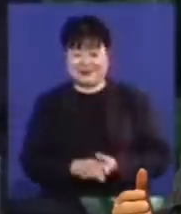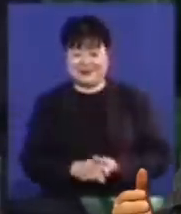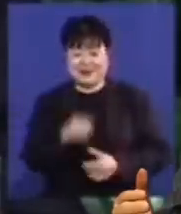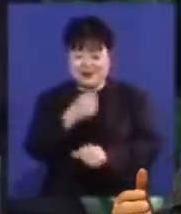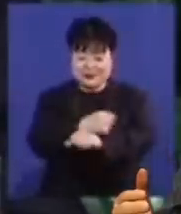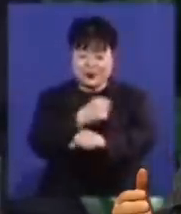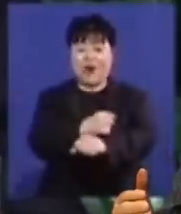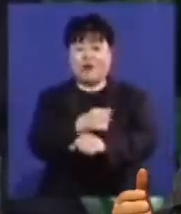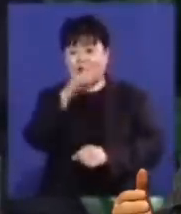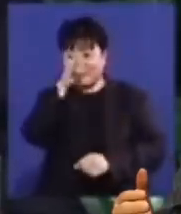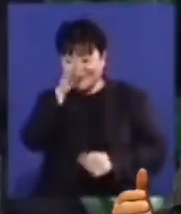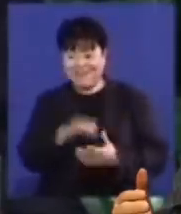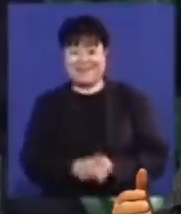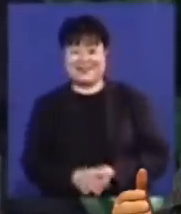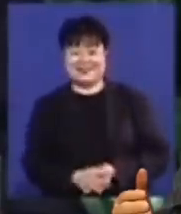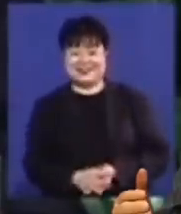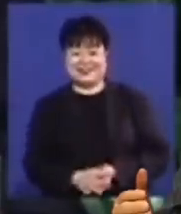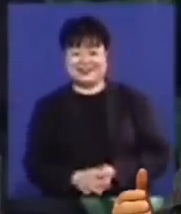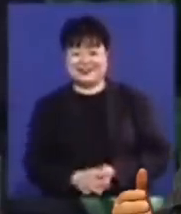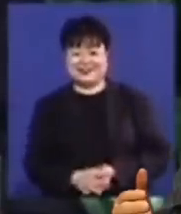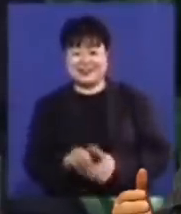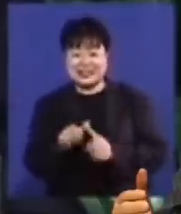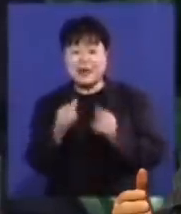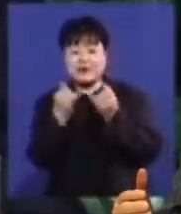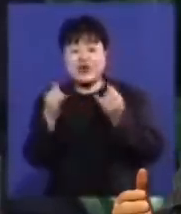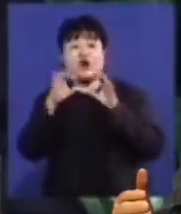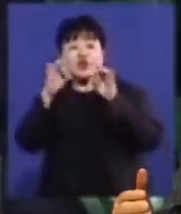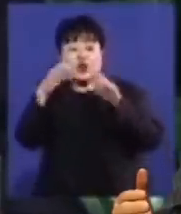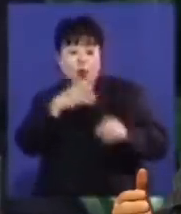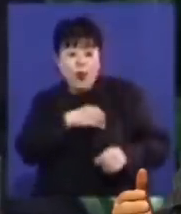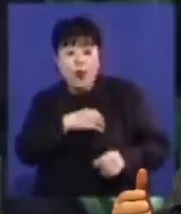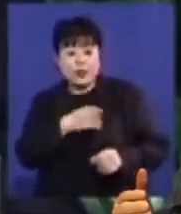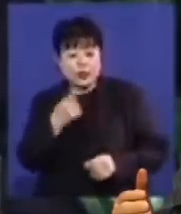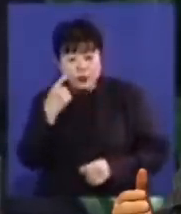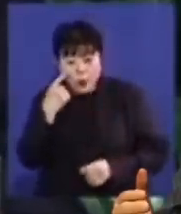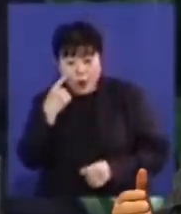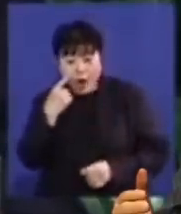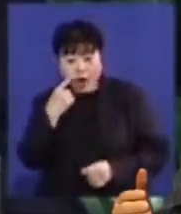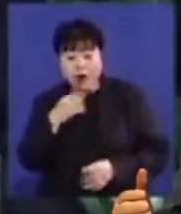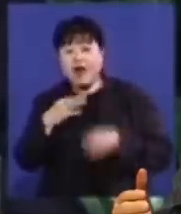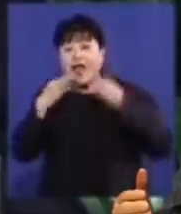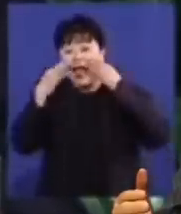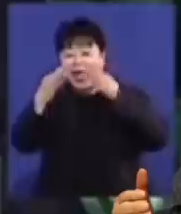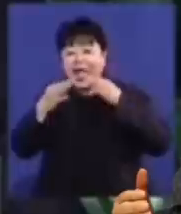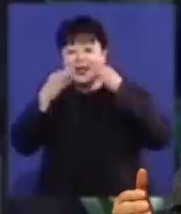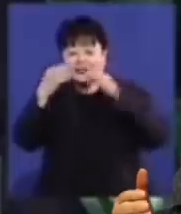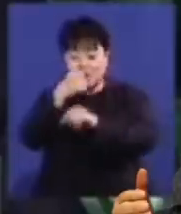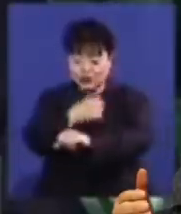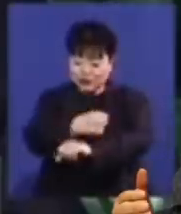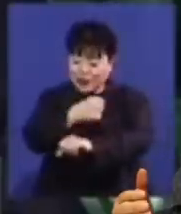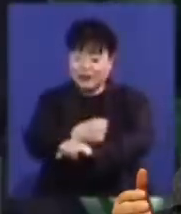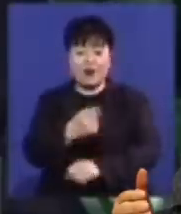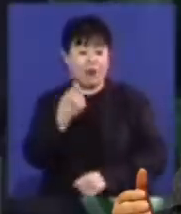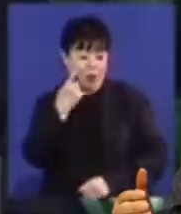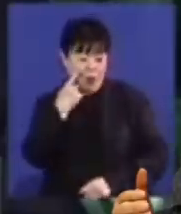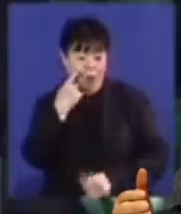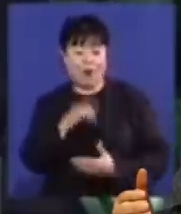수고를 하고 있습니다. 그 남녀 선교회 회원들이 그렇게 애쓰고 힘쓰고 수고하면서